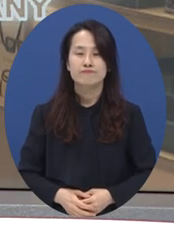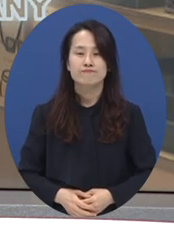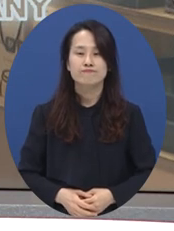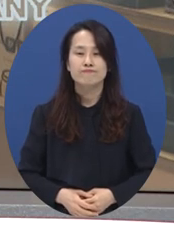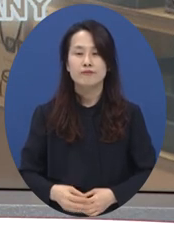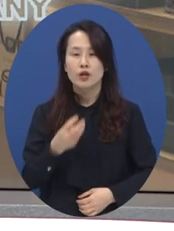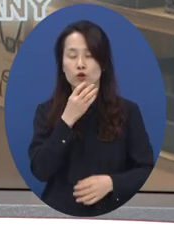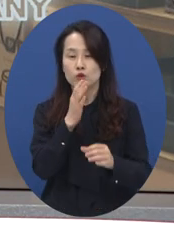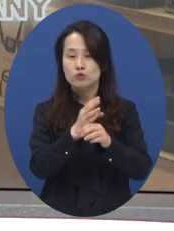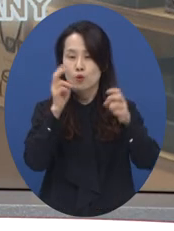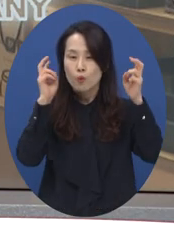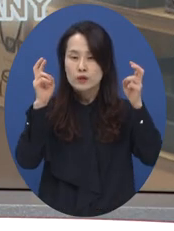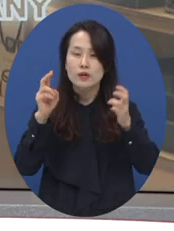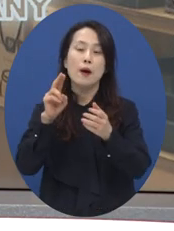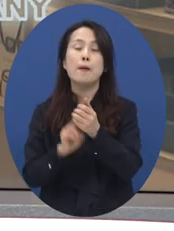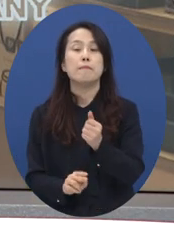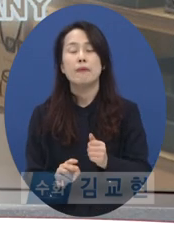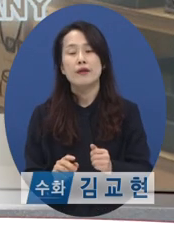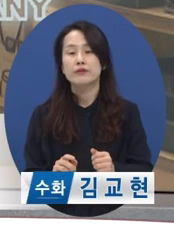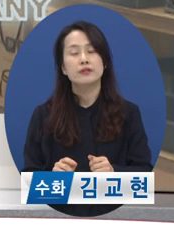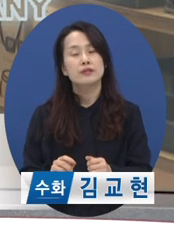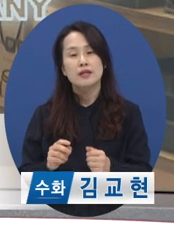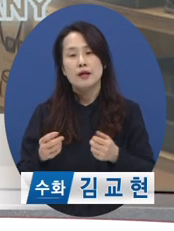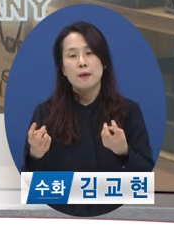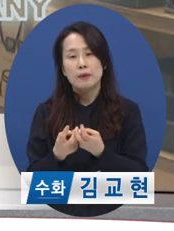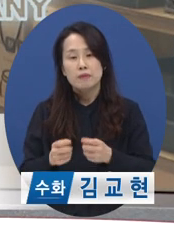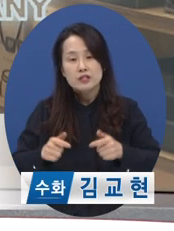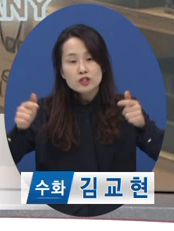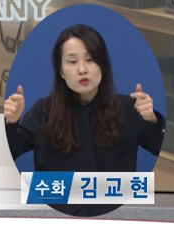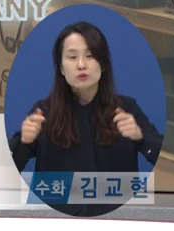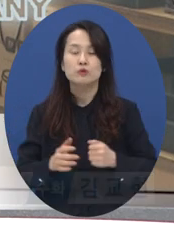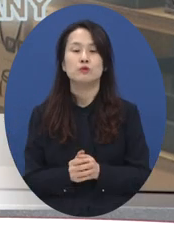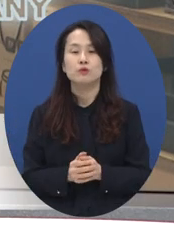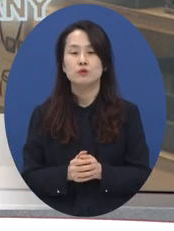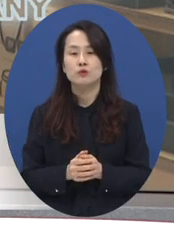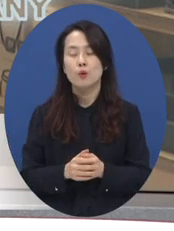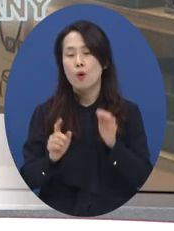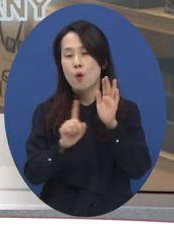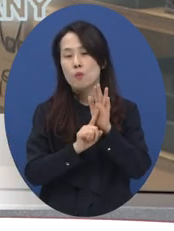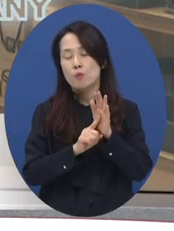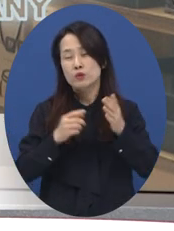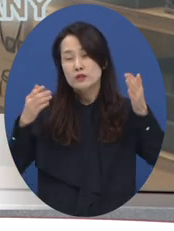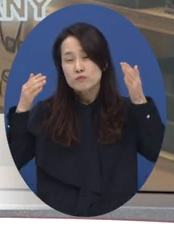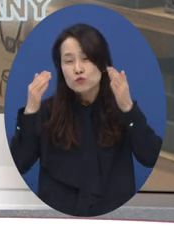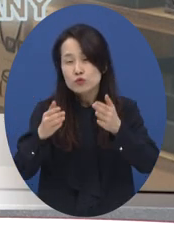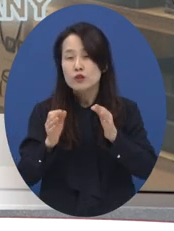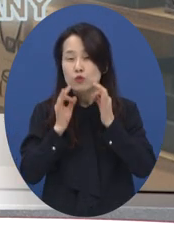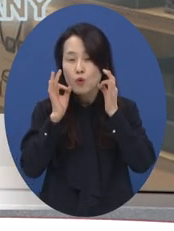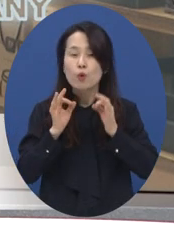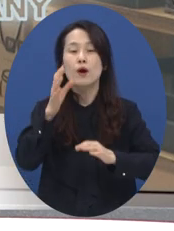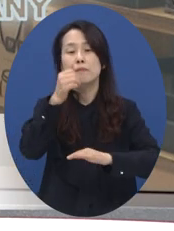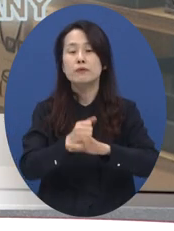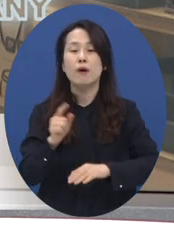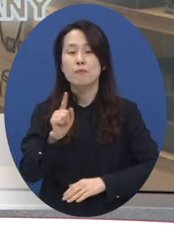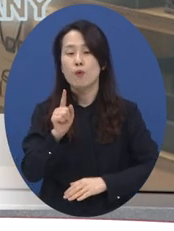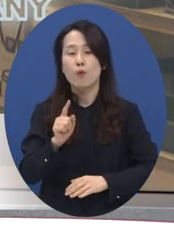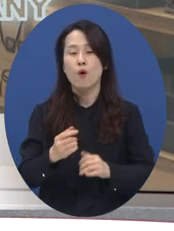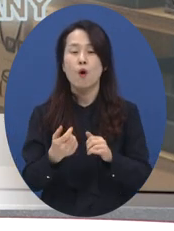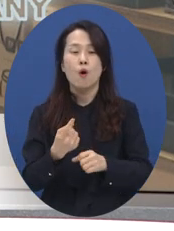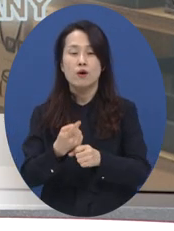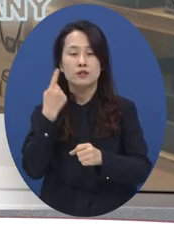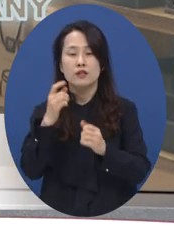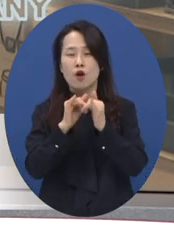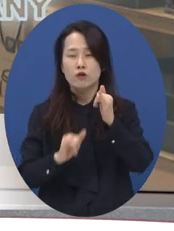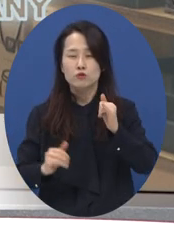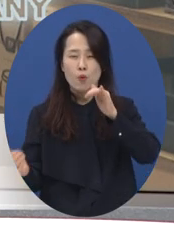경우도 중소기업들의 판로 확대와 제품 디자인 개선 홍보 세월의 힘 쓴 경우도 주식회사가 지난해 역대 최고 매출 실적을